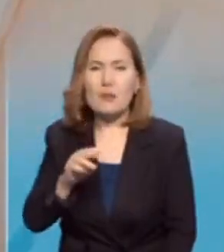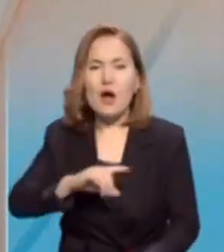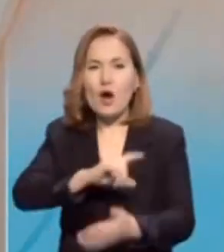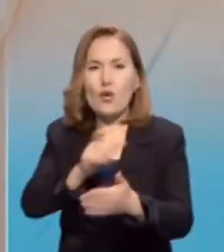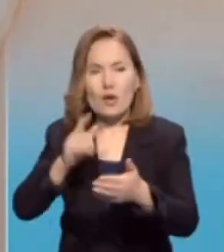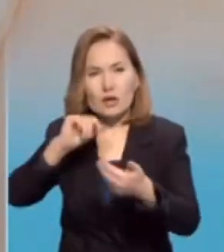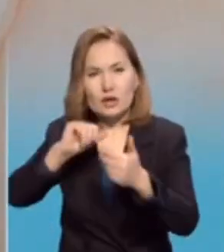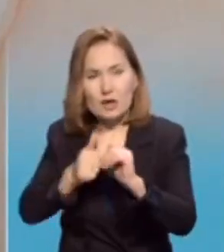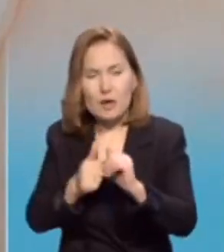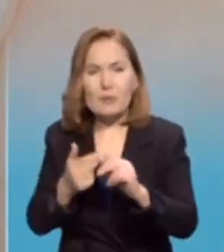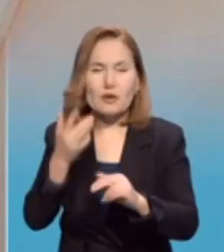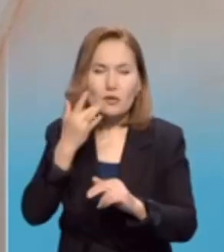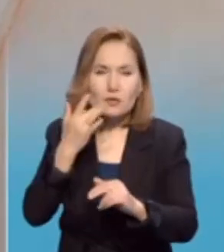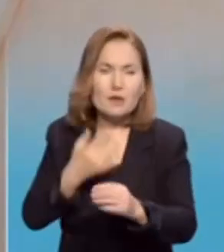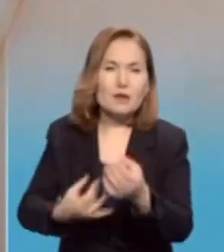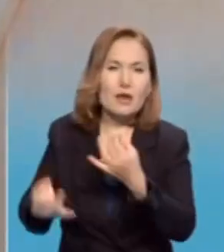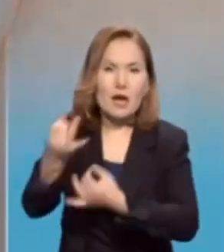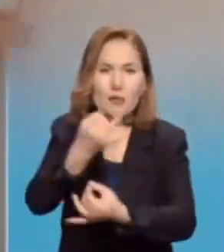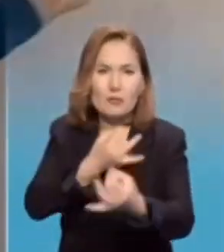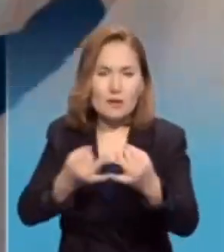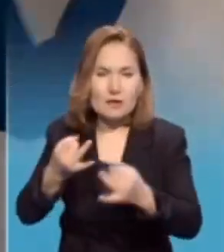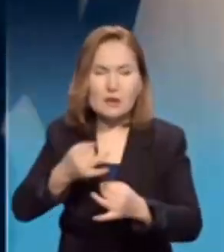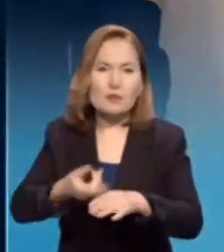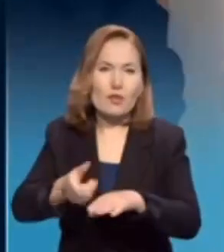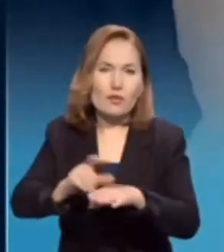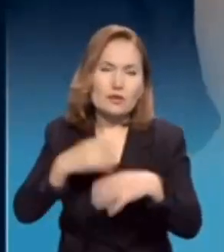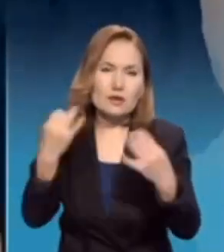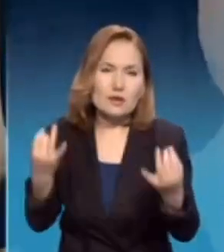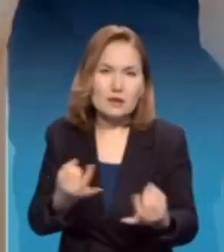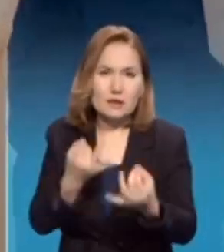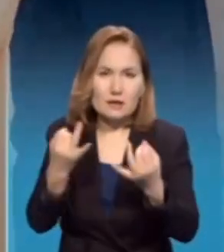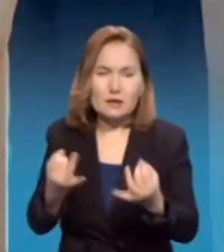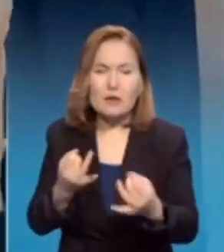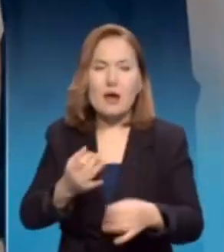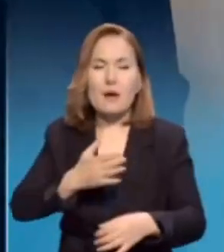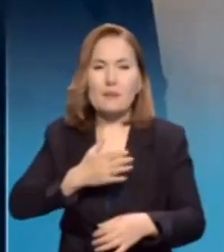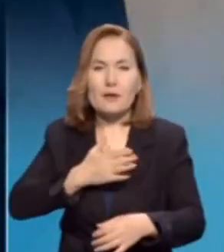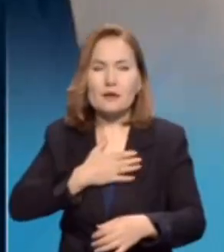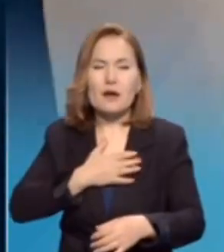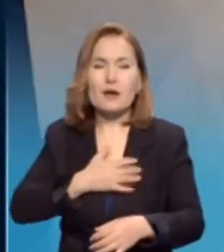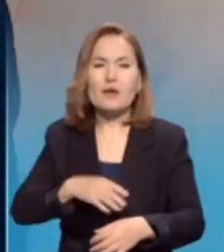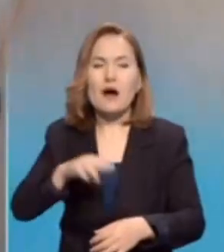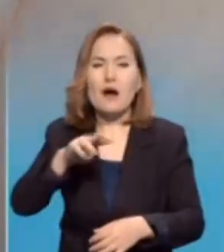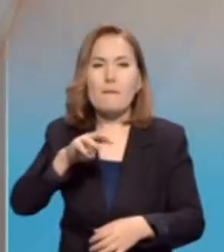Солар талқылап ашықтаймыз оларды. Және Машһур